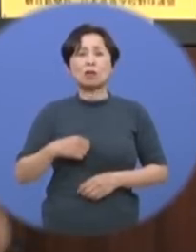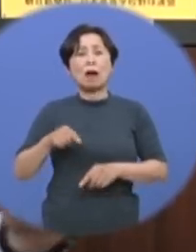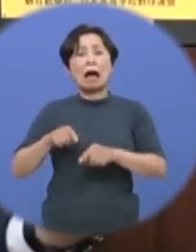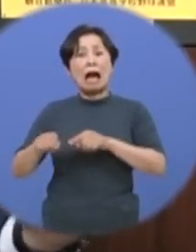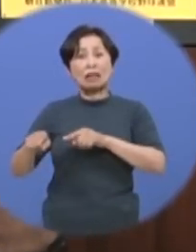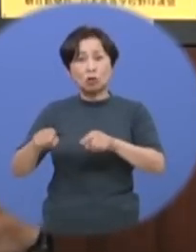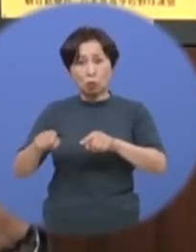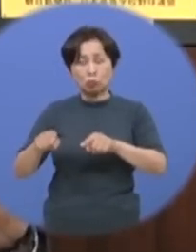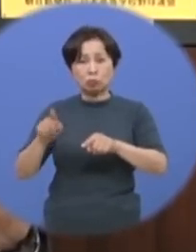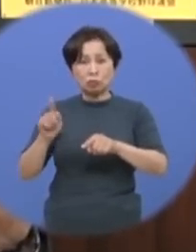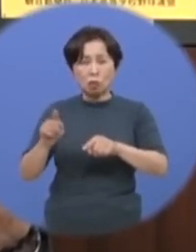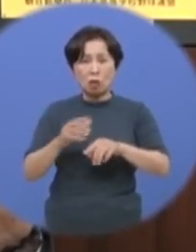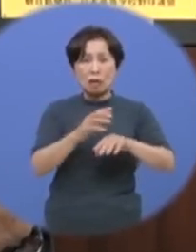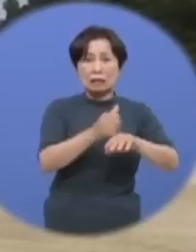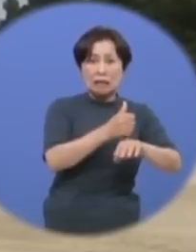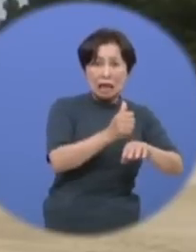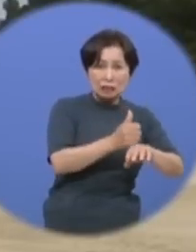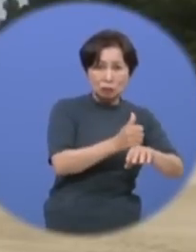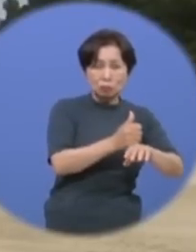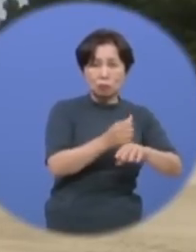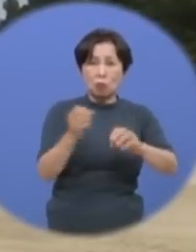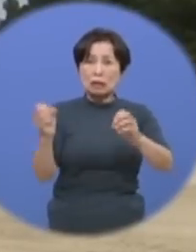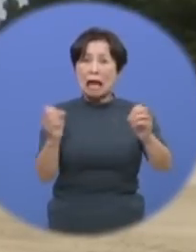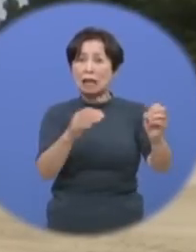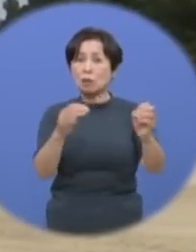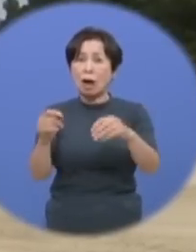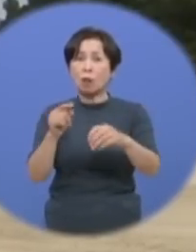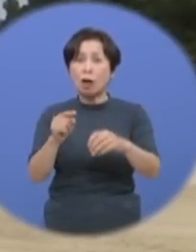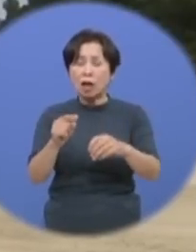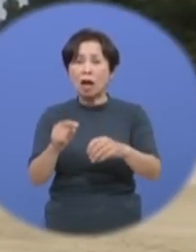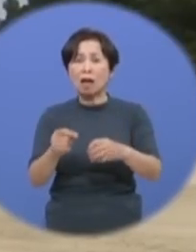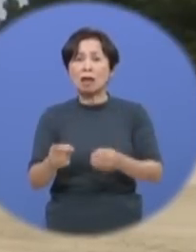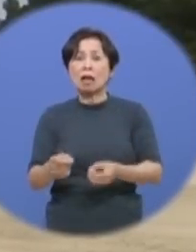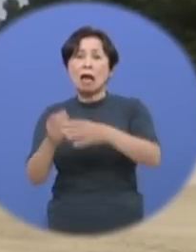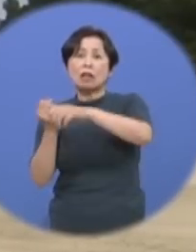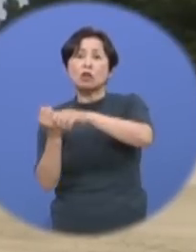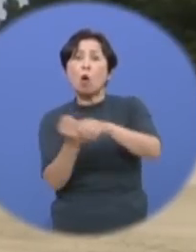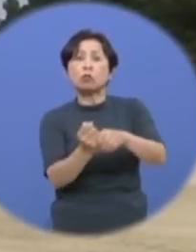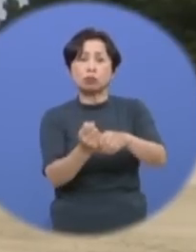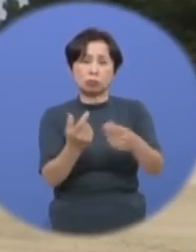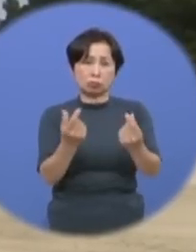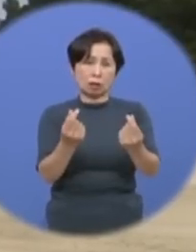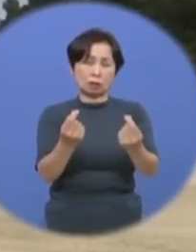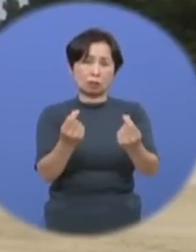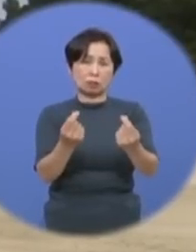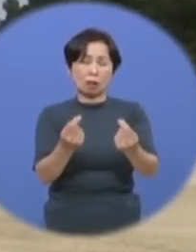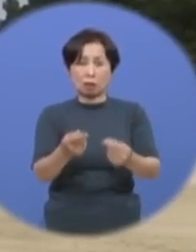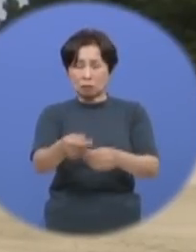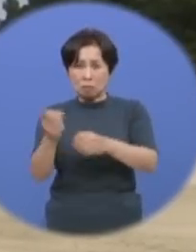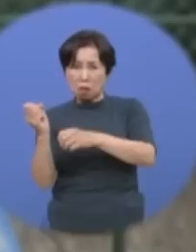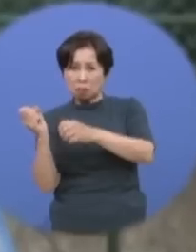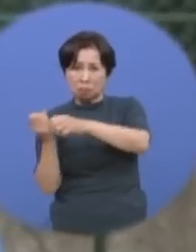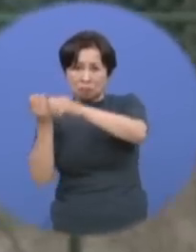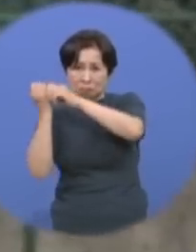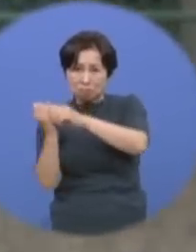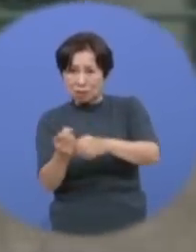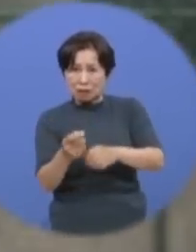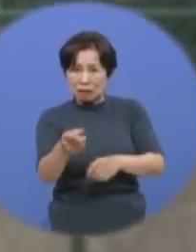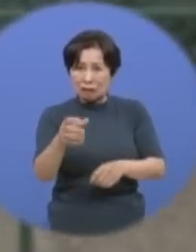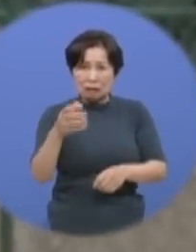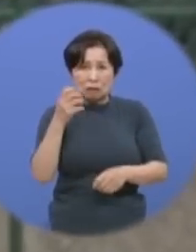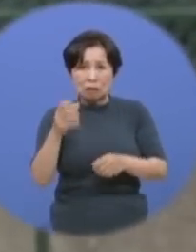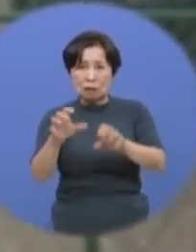大ウォッチのはもの奥ですけどねあって売ってそんなも取れるのかアダー選手が取れるところでってこういうわけだ